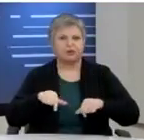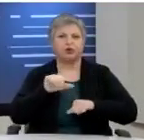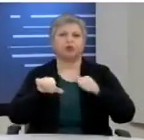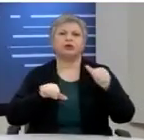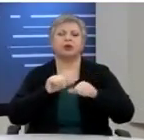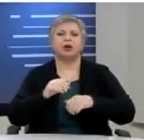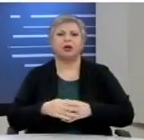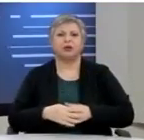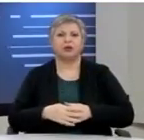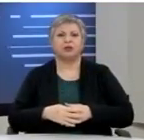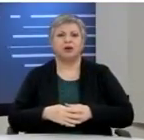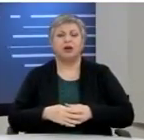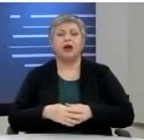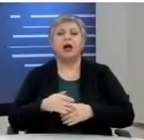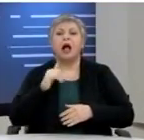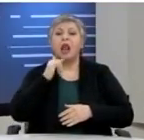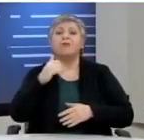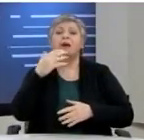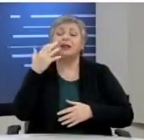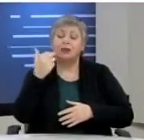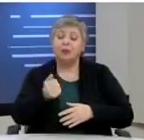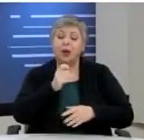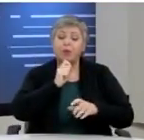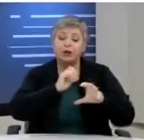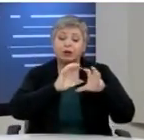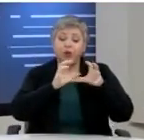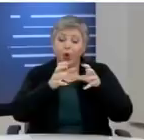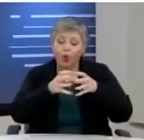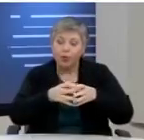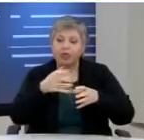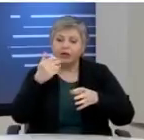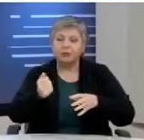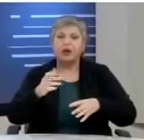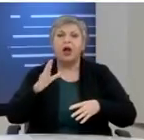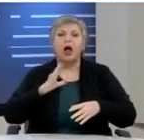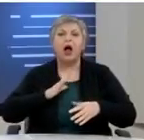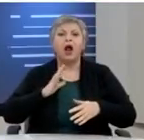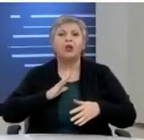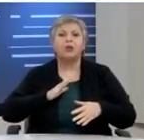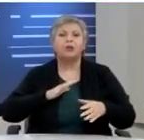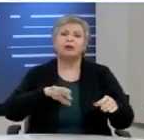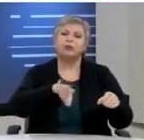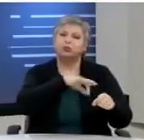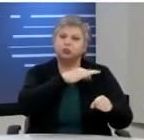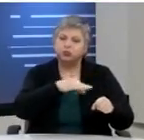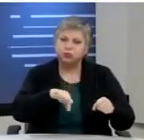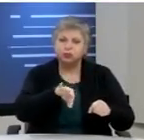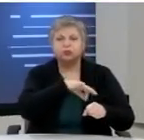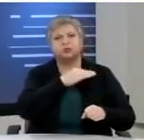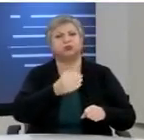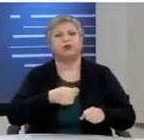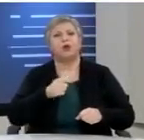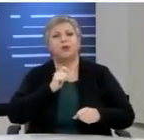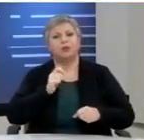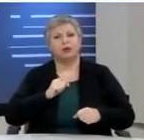Υπήρξαν όμως πάντοτε και πολιτικές δυνάμεις, αλλά και πολιτικοί και διπλωμάτες που διέβλεψαν έγκαιρα τον κίνδυνο να μπει η